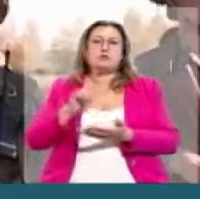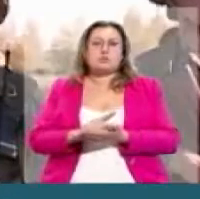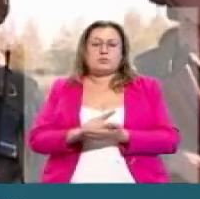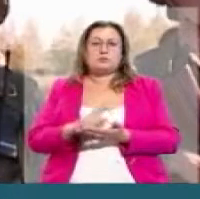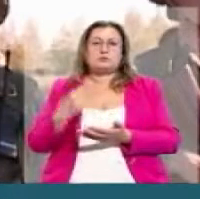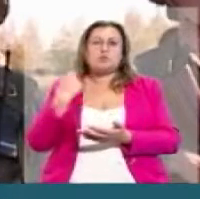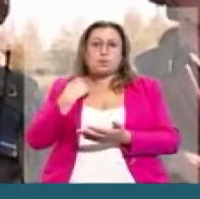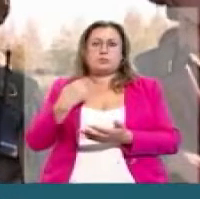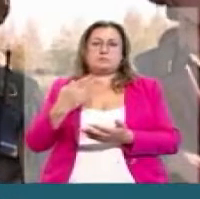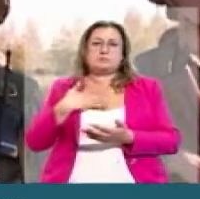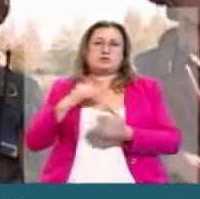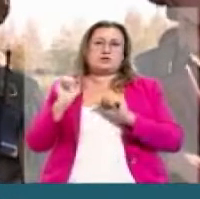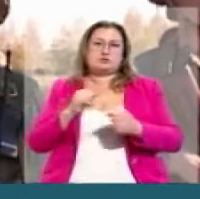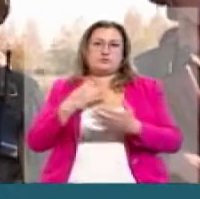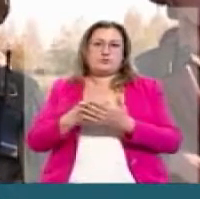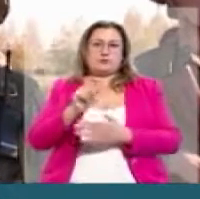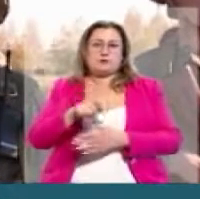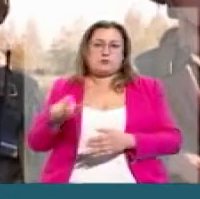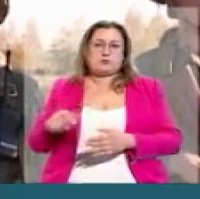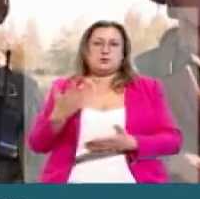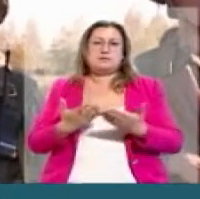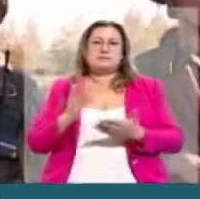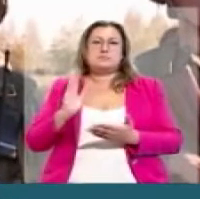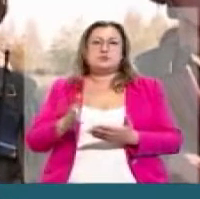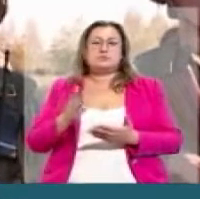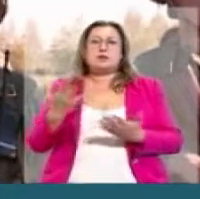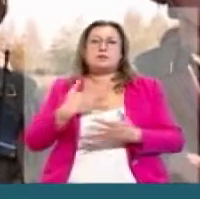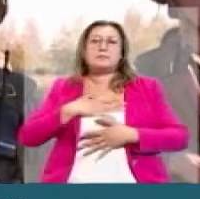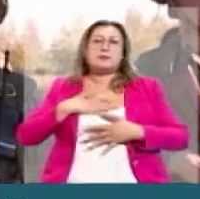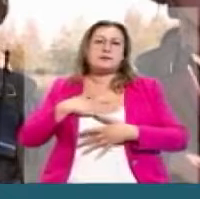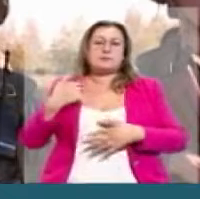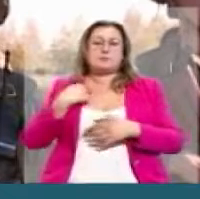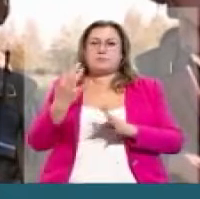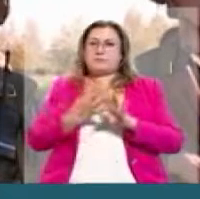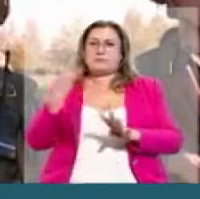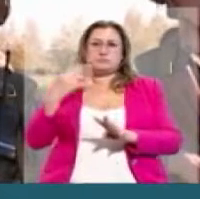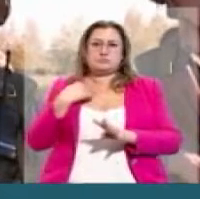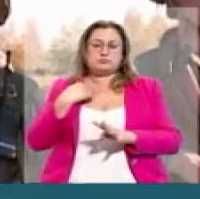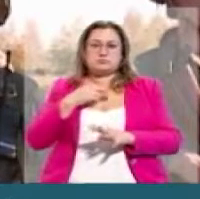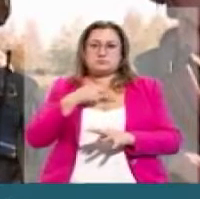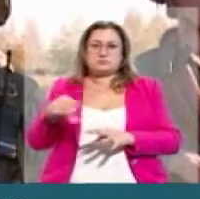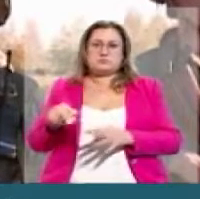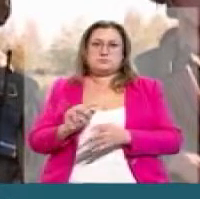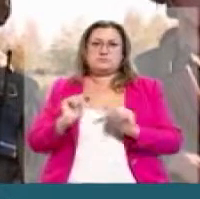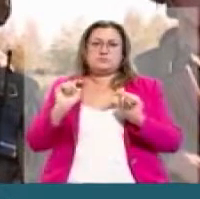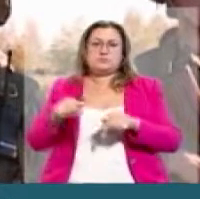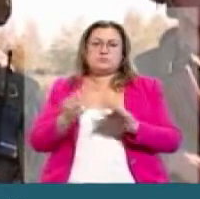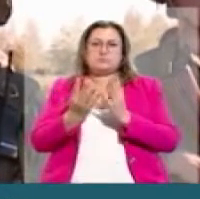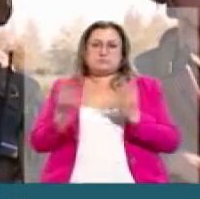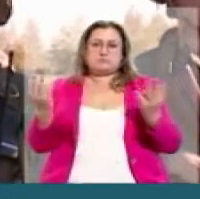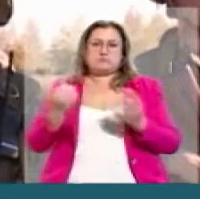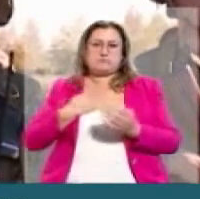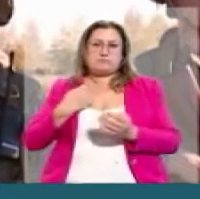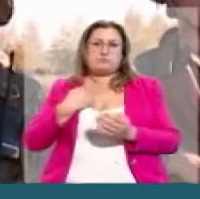жинақталу. Алдағы жағдайда егер әскери төтенше жағдайлар болып жатқан кезінде бұл бірінші батальонның екінші рота охраны, аумақтық